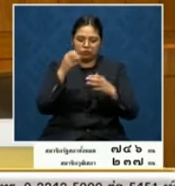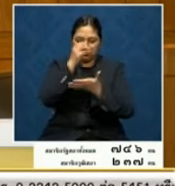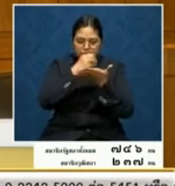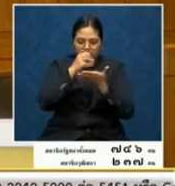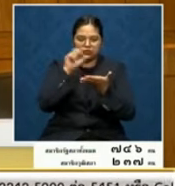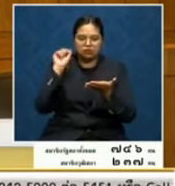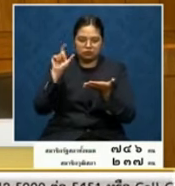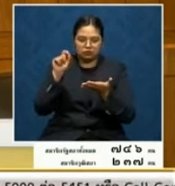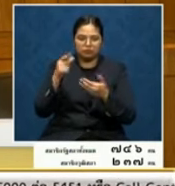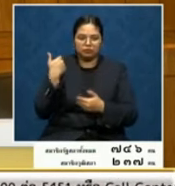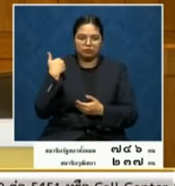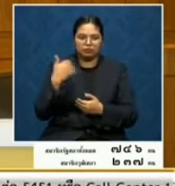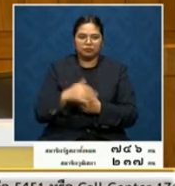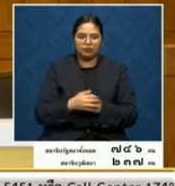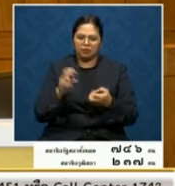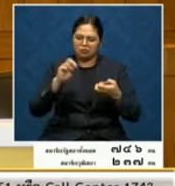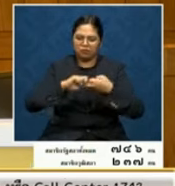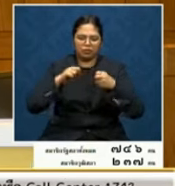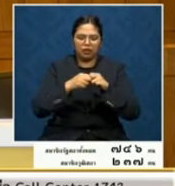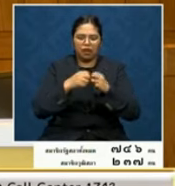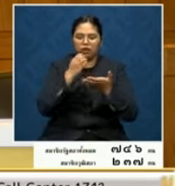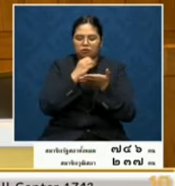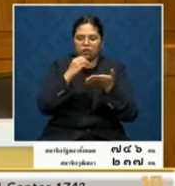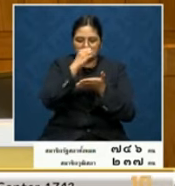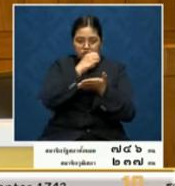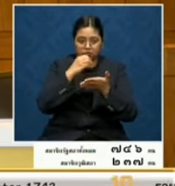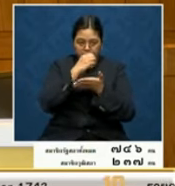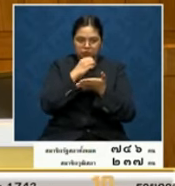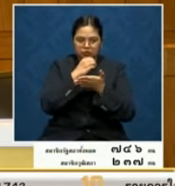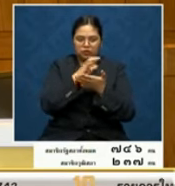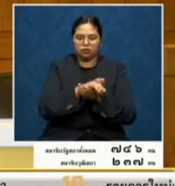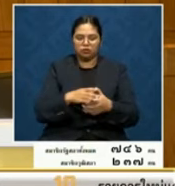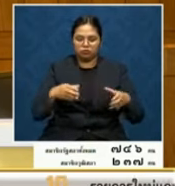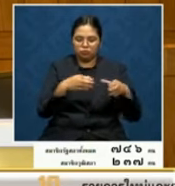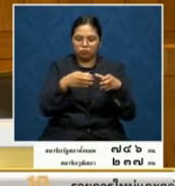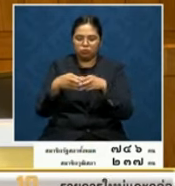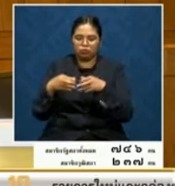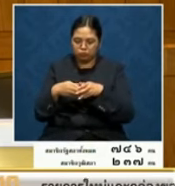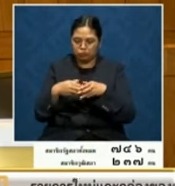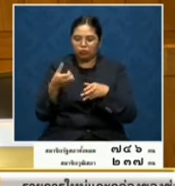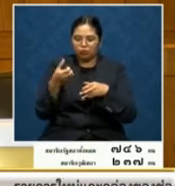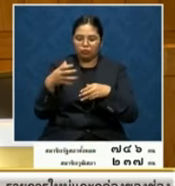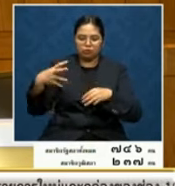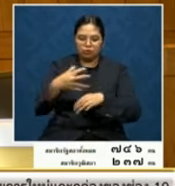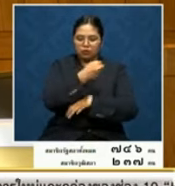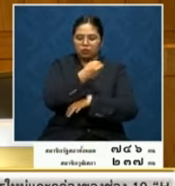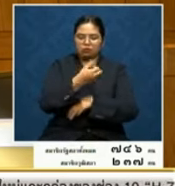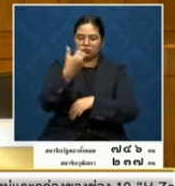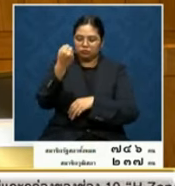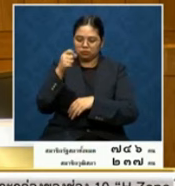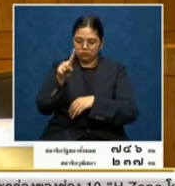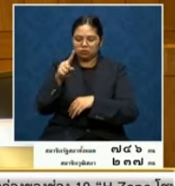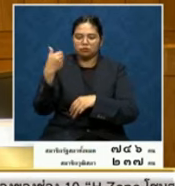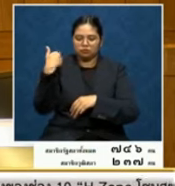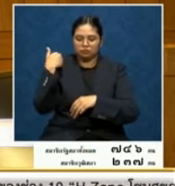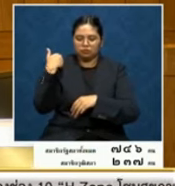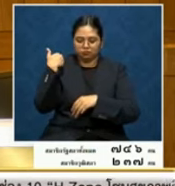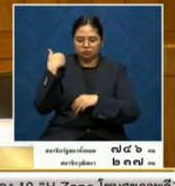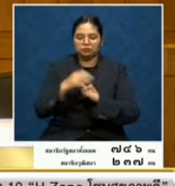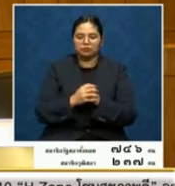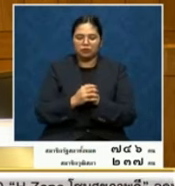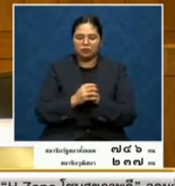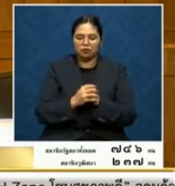เรื่องปัญหายาเสพติดตั้งแต่พวกเราผมว่าทั้ง11พรรคลงไปพื้นที่มามีการเรียกร้อง